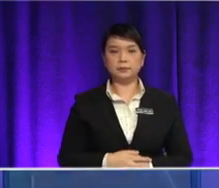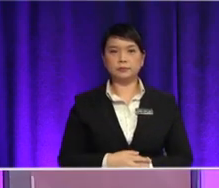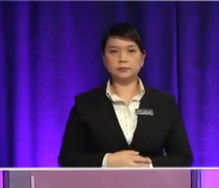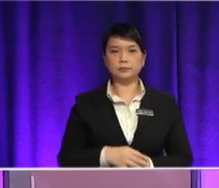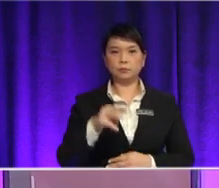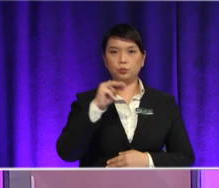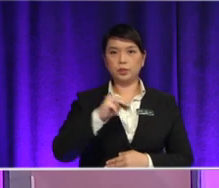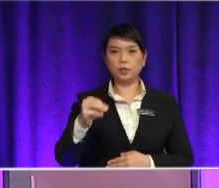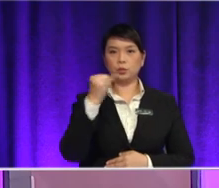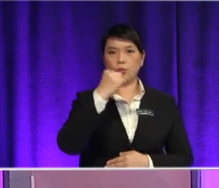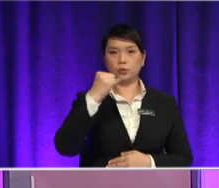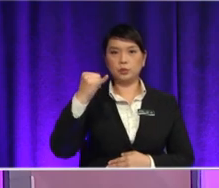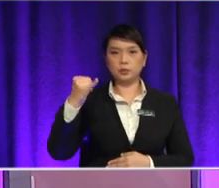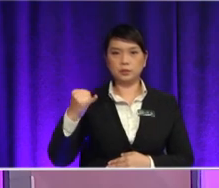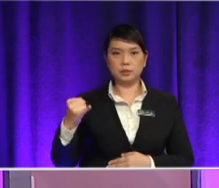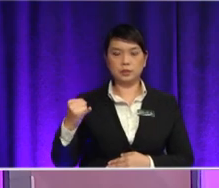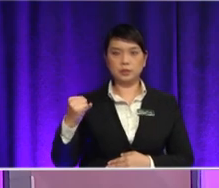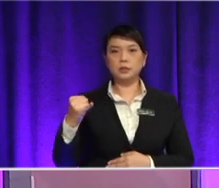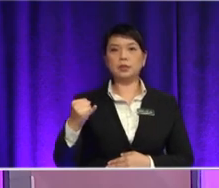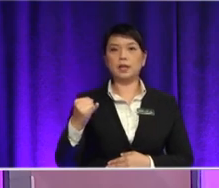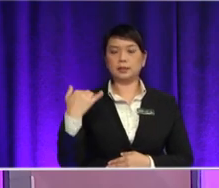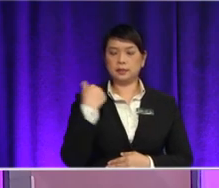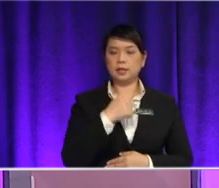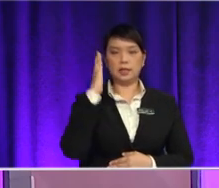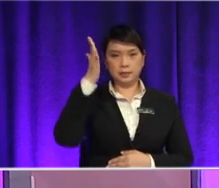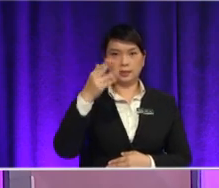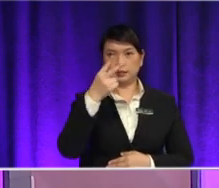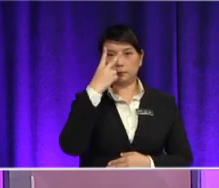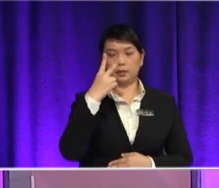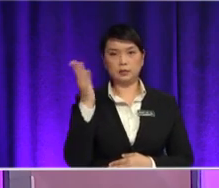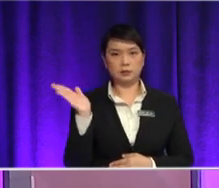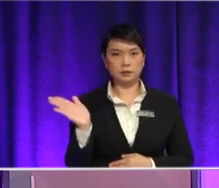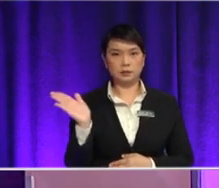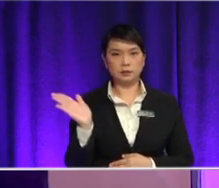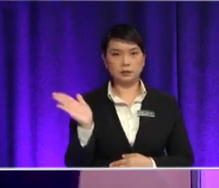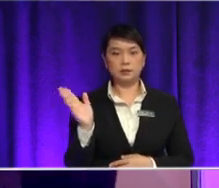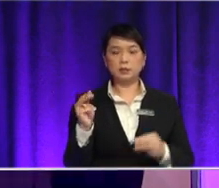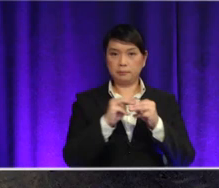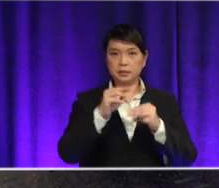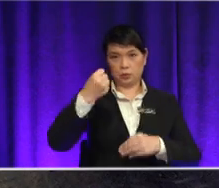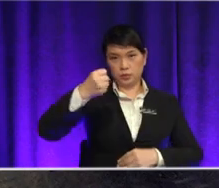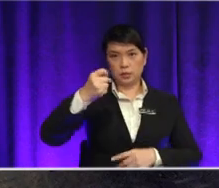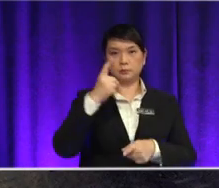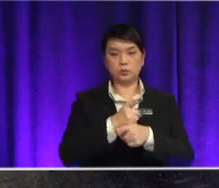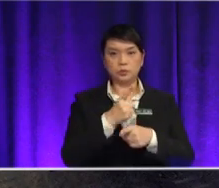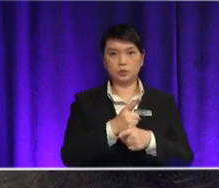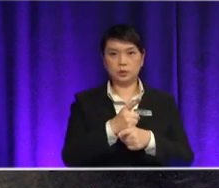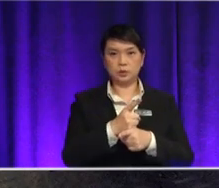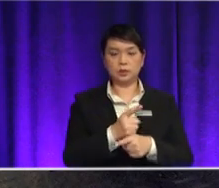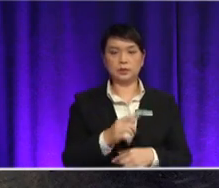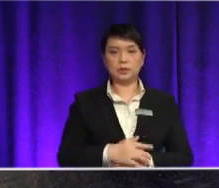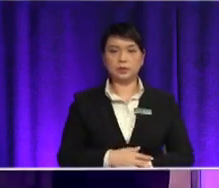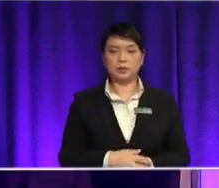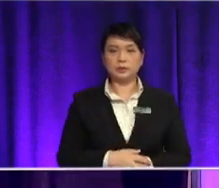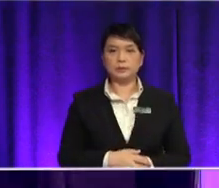melukis macam ni, murid akan nampak bentuk dia macam ni. Ini agak-agak bentuk apa ni, Sah? Bentuk loceng, cikgu. Ya, dia adalah bentuk